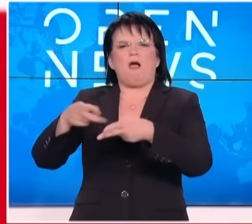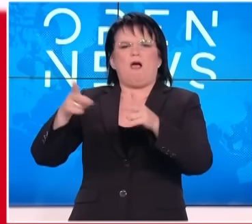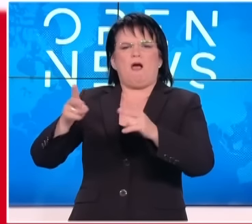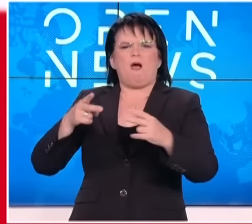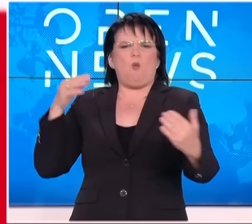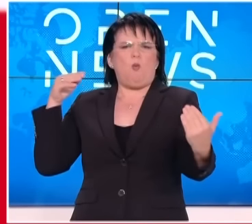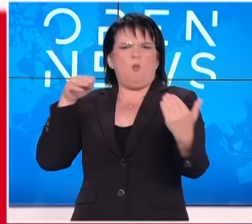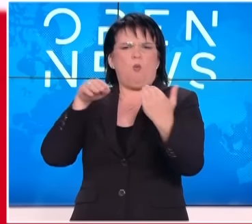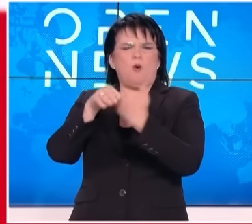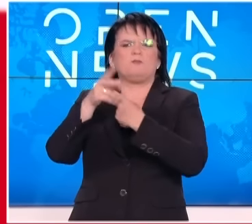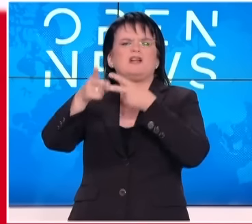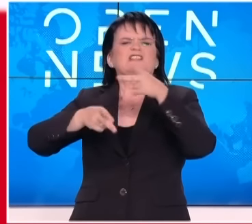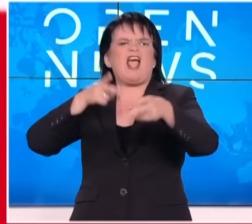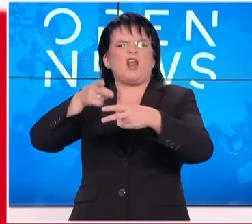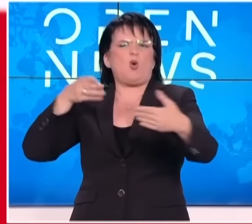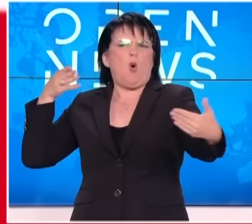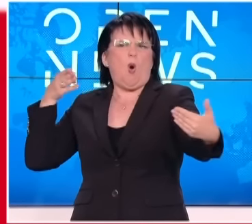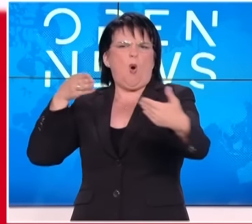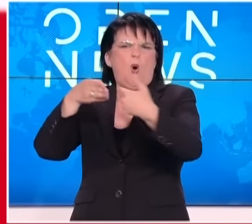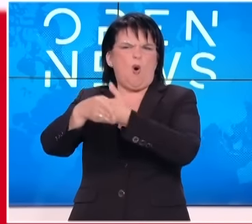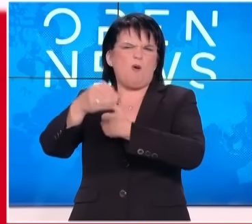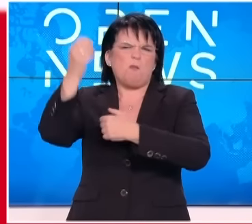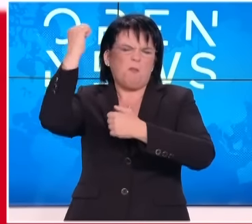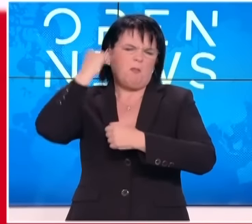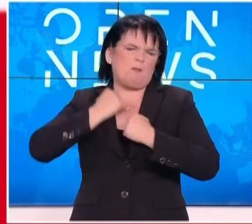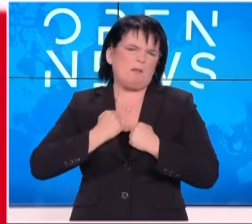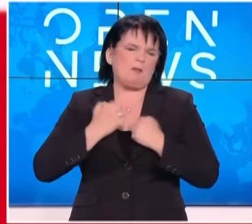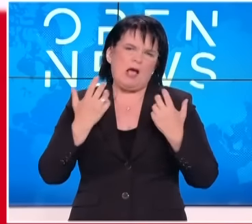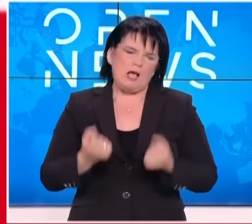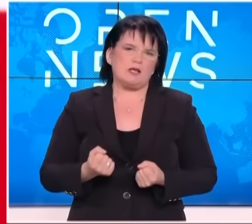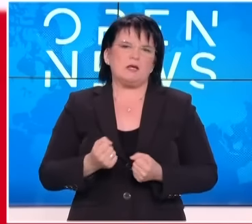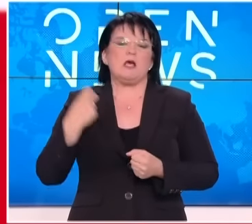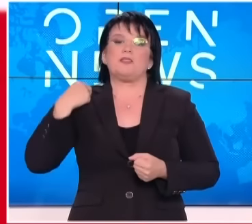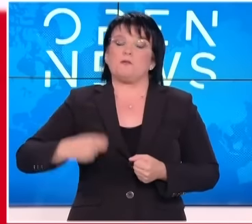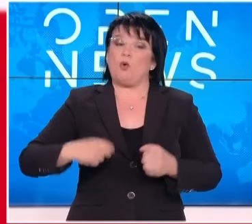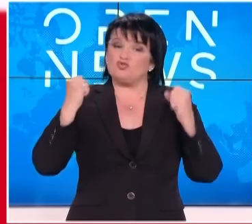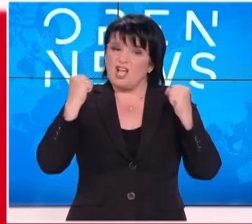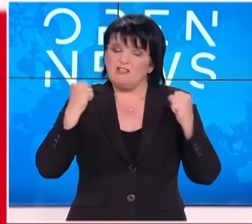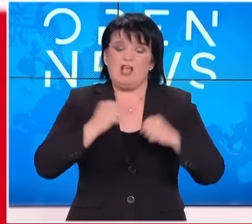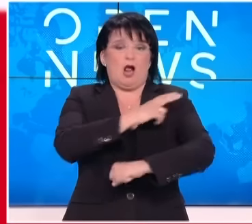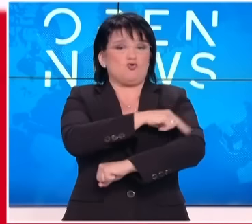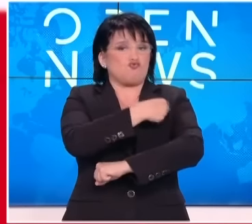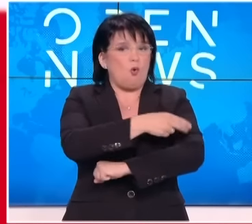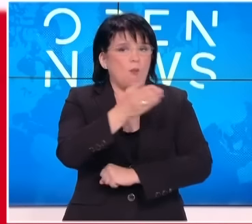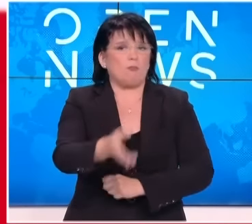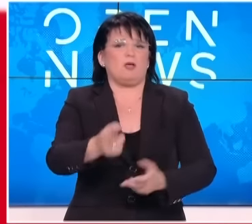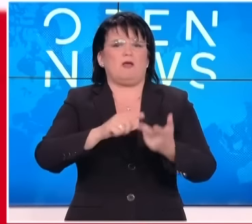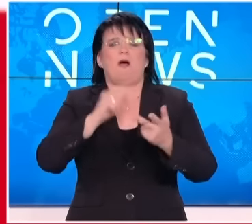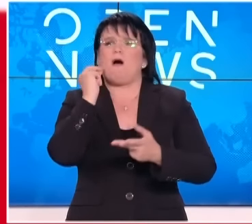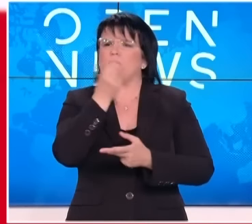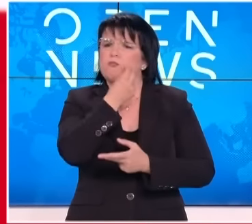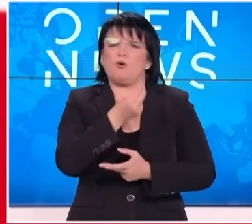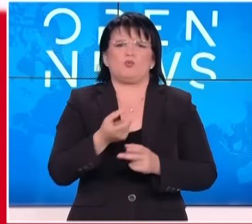υπάρχουν διαχρονικές ευθύνες όλων μέχρι τα ζητήματα που αφορούν τη δημόσια υγεία τα νοσοκομεία τα αγε